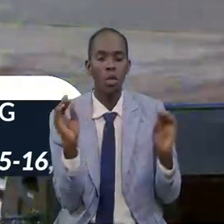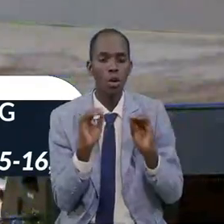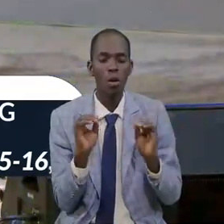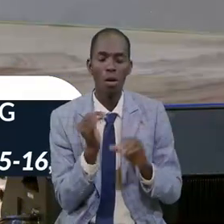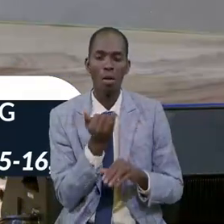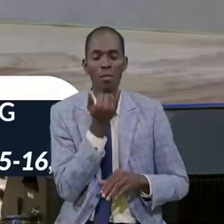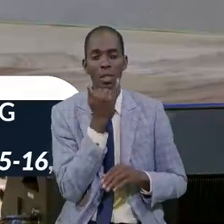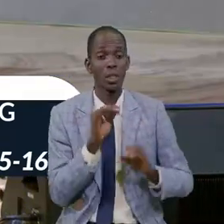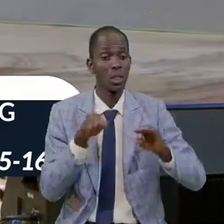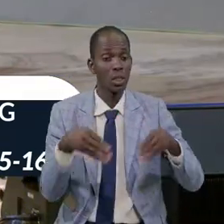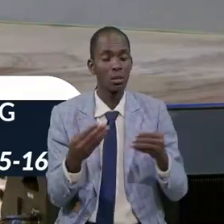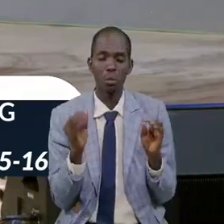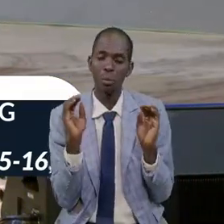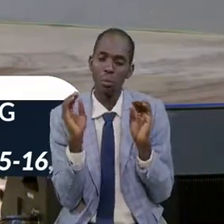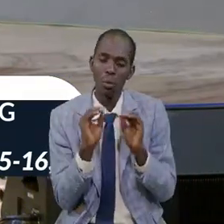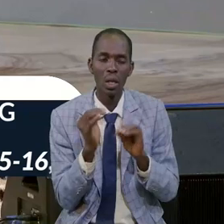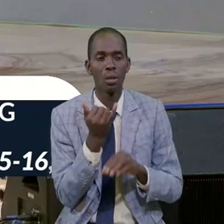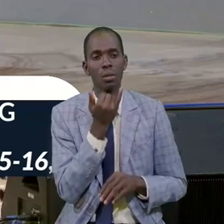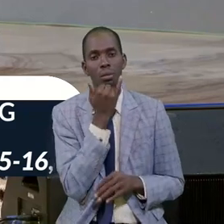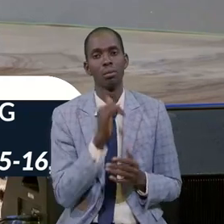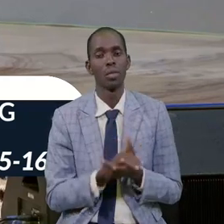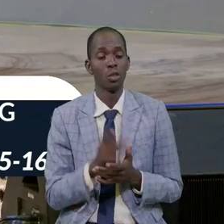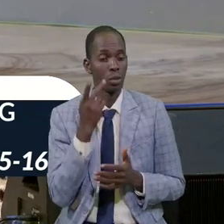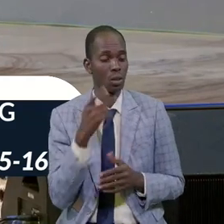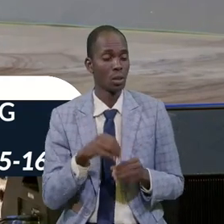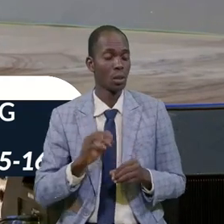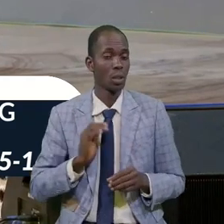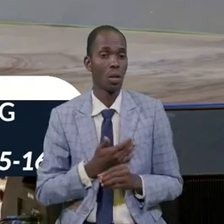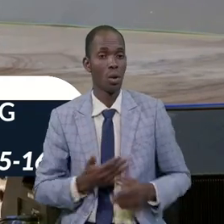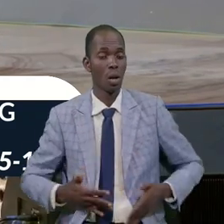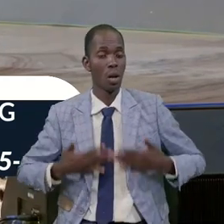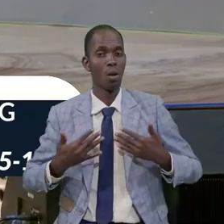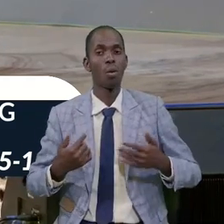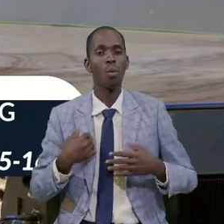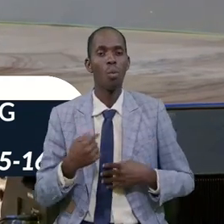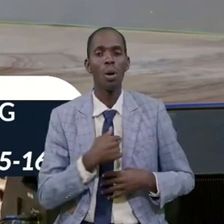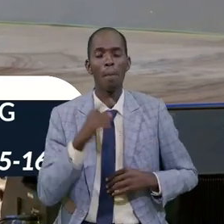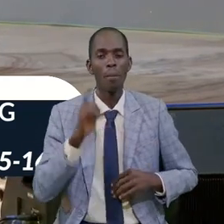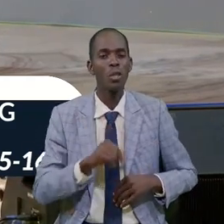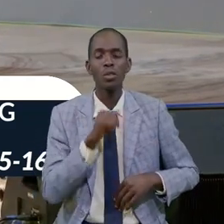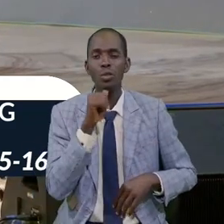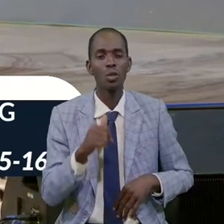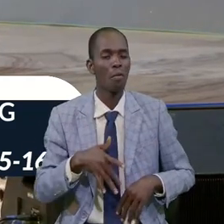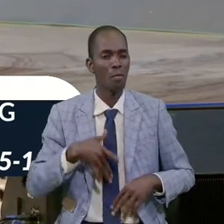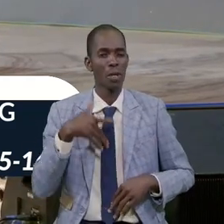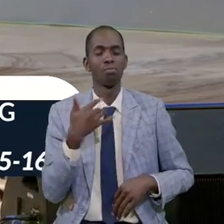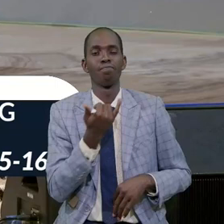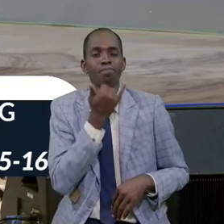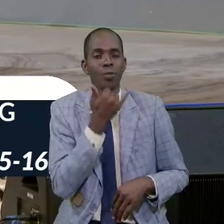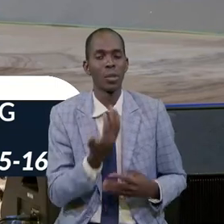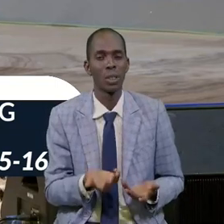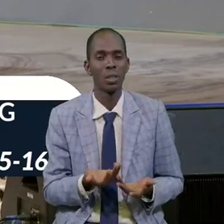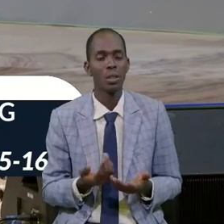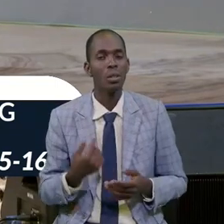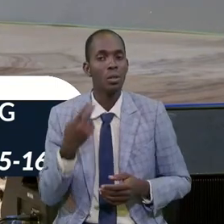scandale, ne soyez en scandale, ni aux Grecs, ni aux Juifs. Voyez, dans notre vie, nous ne devons pas être scandaleux, nous ne